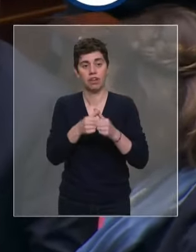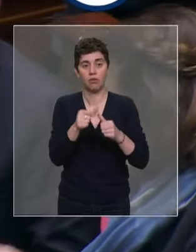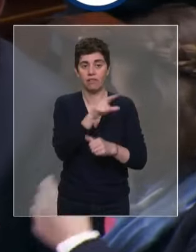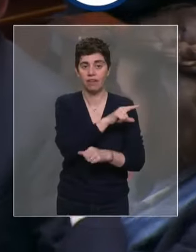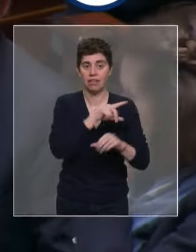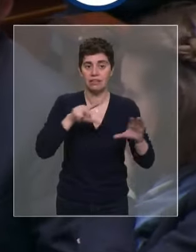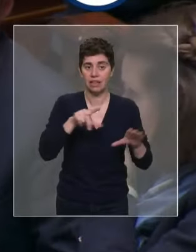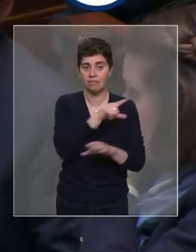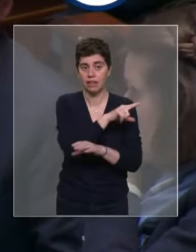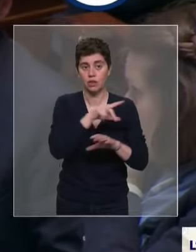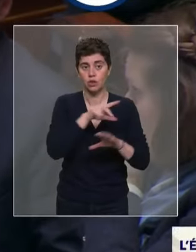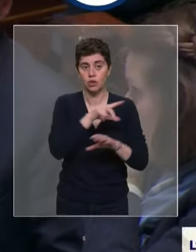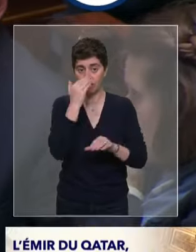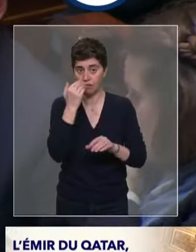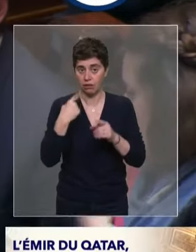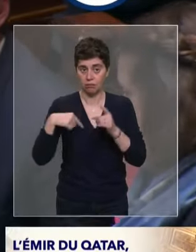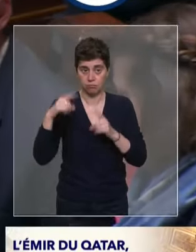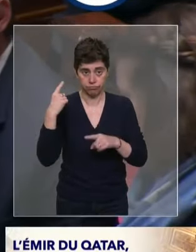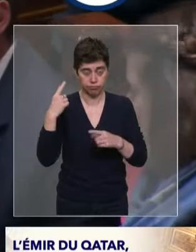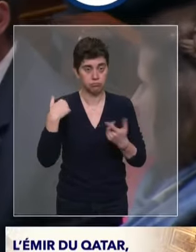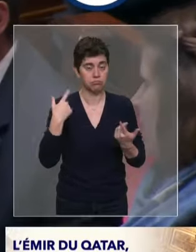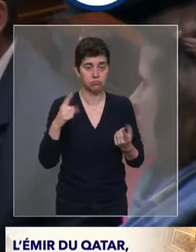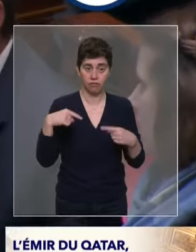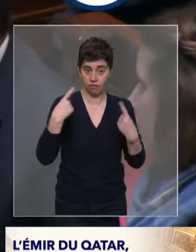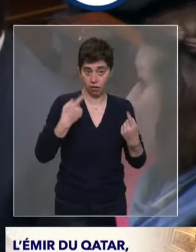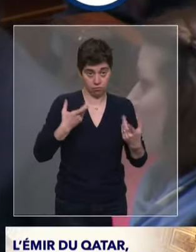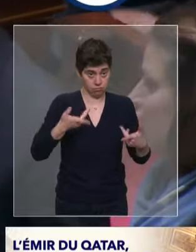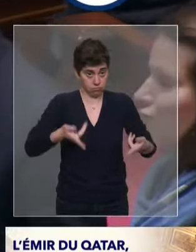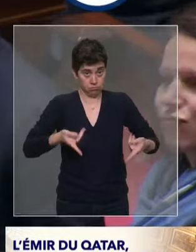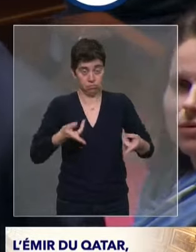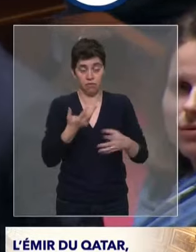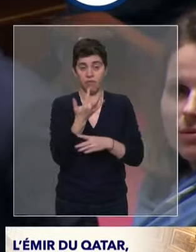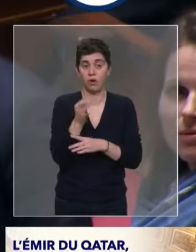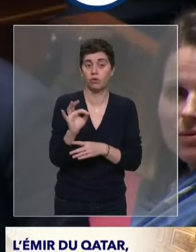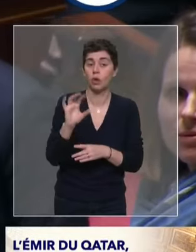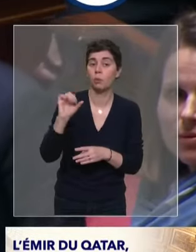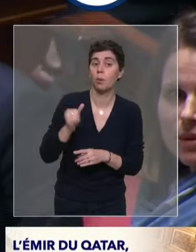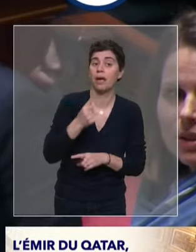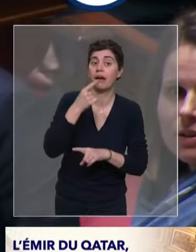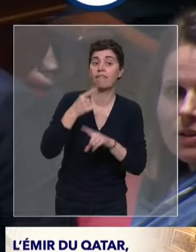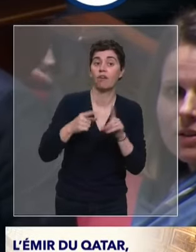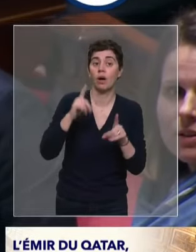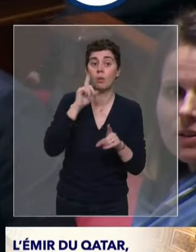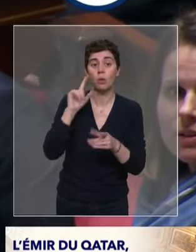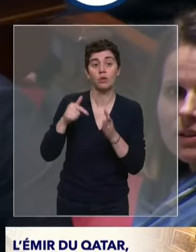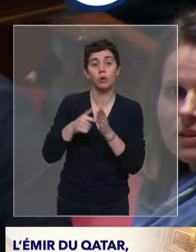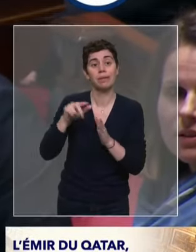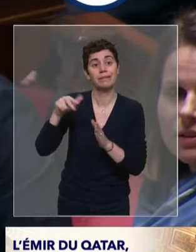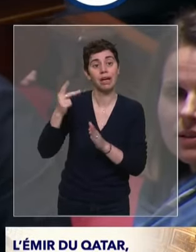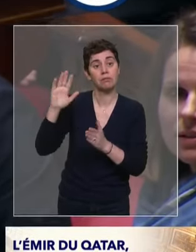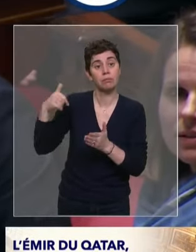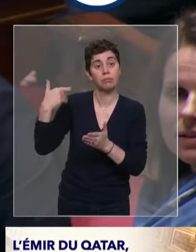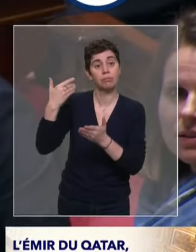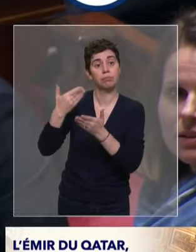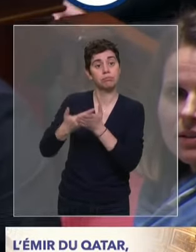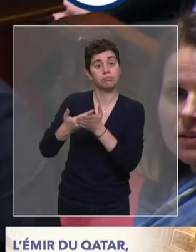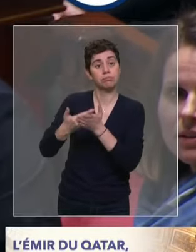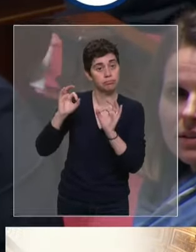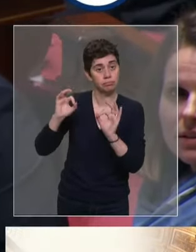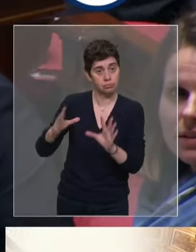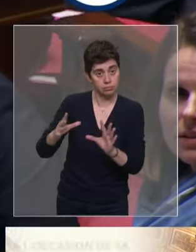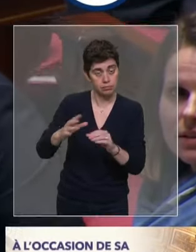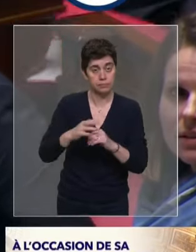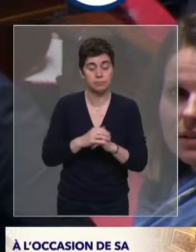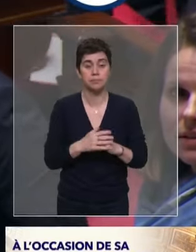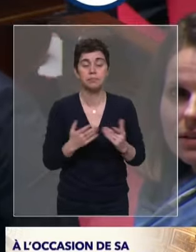et 28 février dernier, et la première depuis son accession au pouvoir en 2013. Je voudrais d'abord dire,